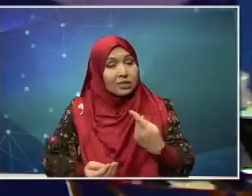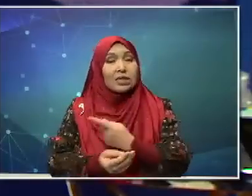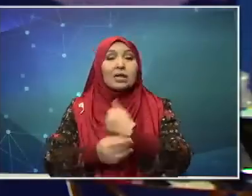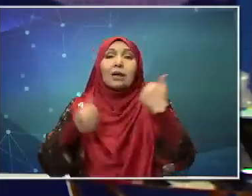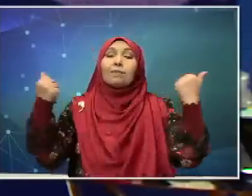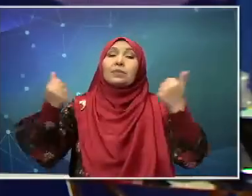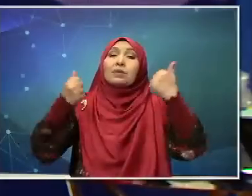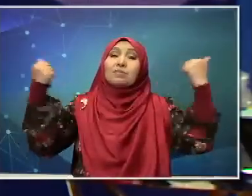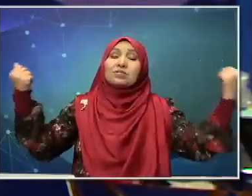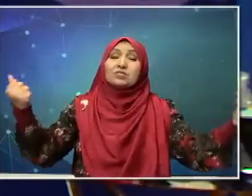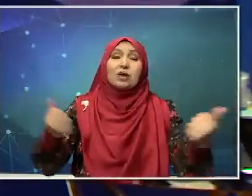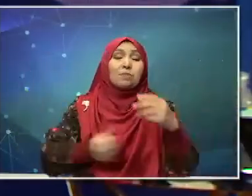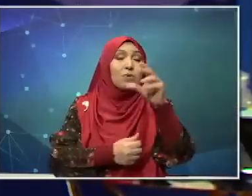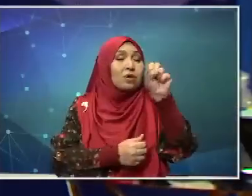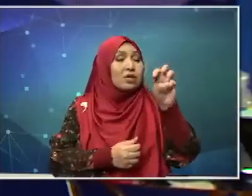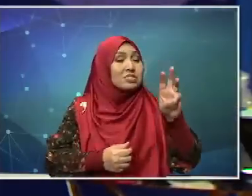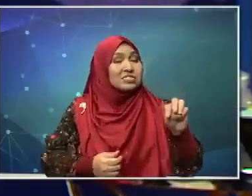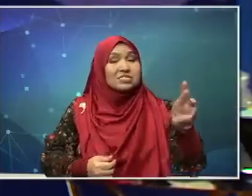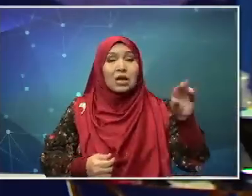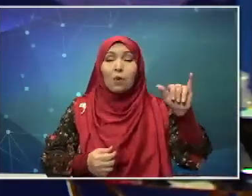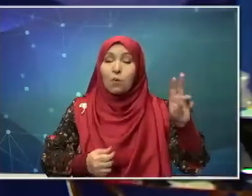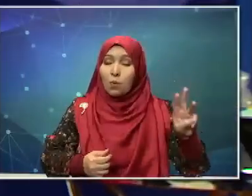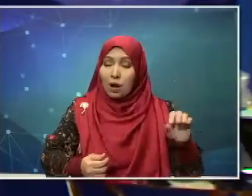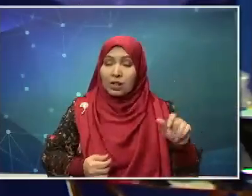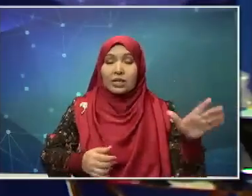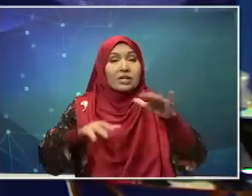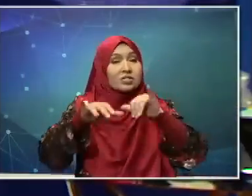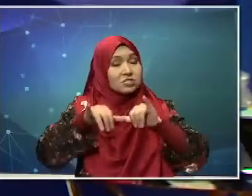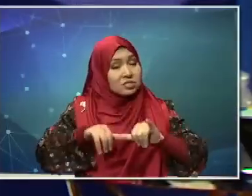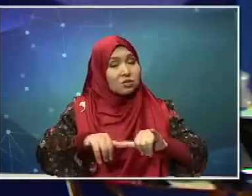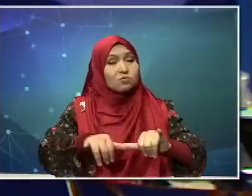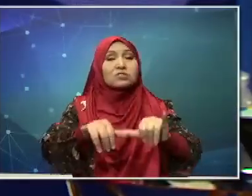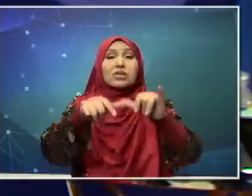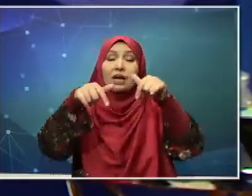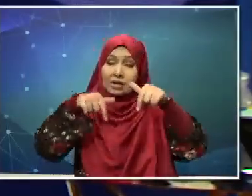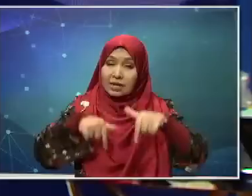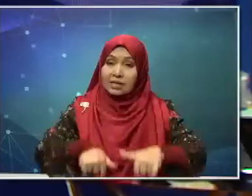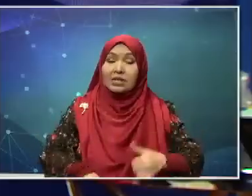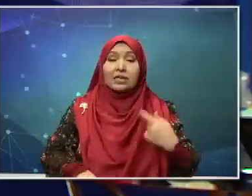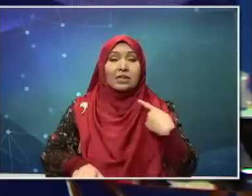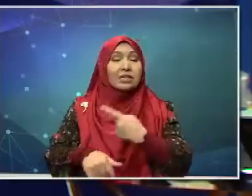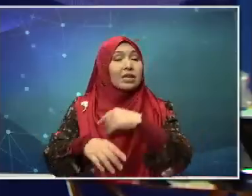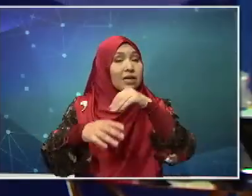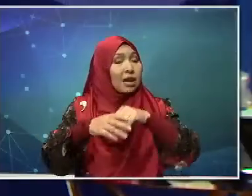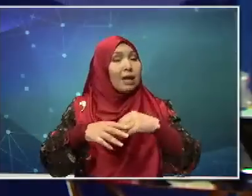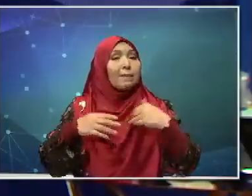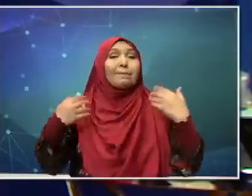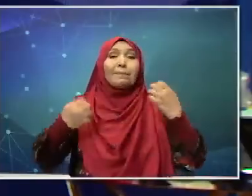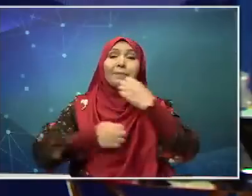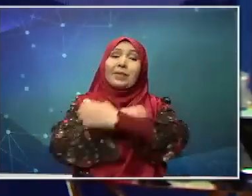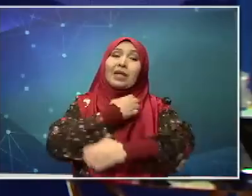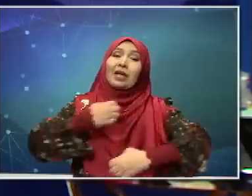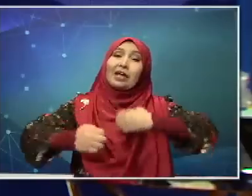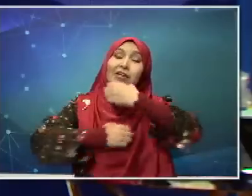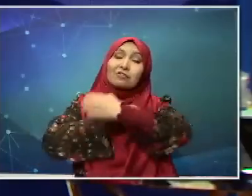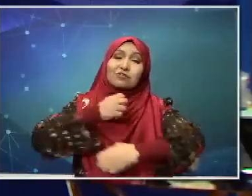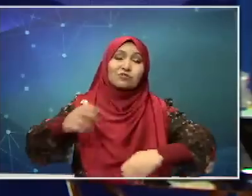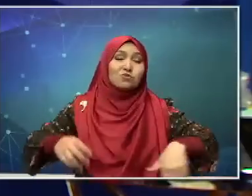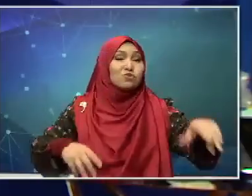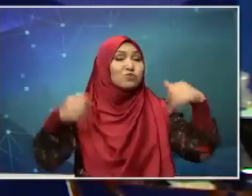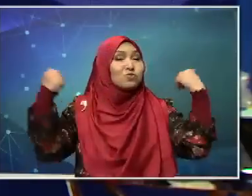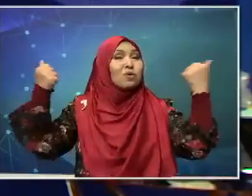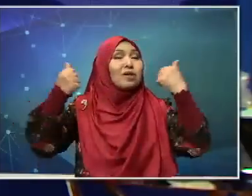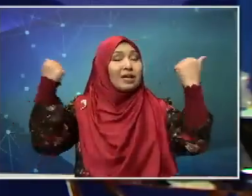menyambut Syawal dan juga sangat saat yang seterusnya jadi pada hari ini kita dalam kemeriahan shower masih